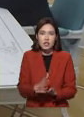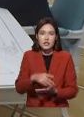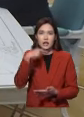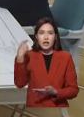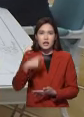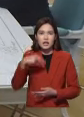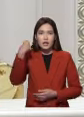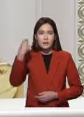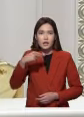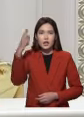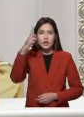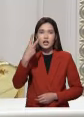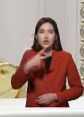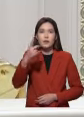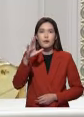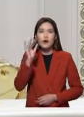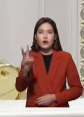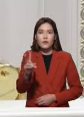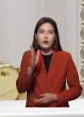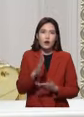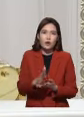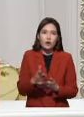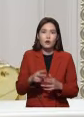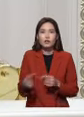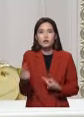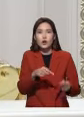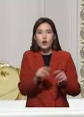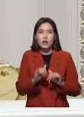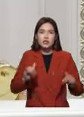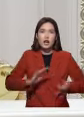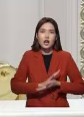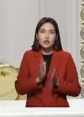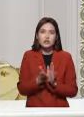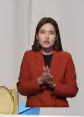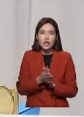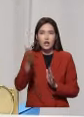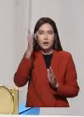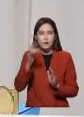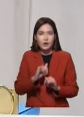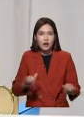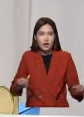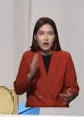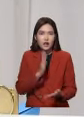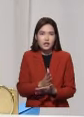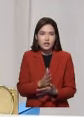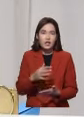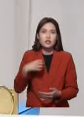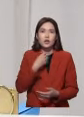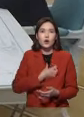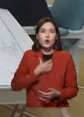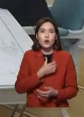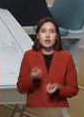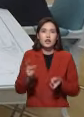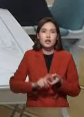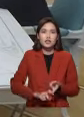елімізге 21-ші ғасырдағы тату көршілік пен одақтастық туралы шарттың 10 жылдығы қарсаңында келді. Бұл екел байланысын